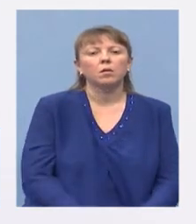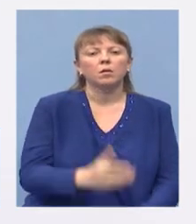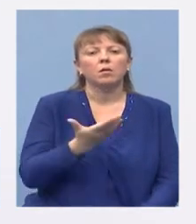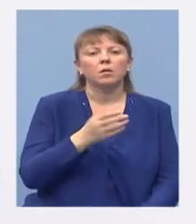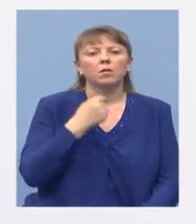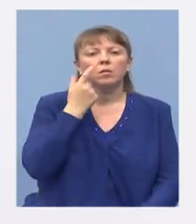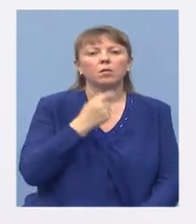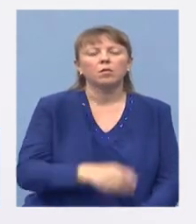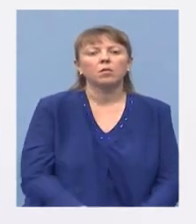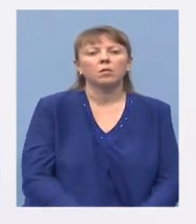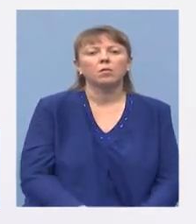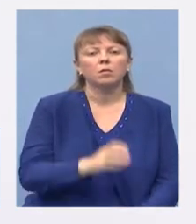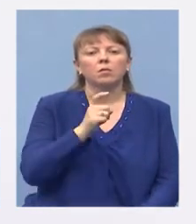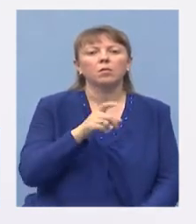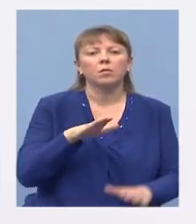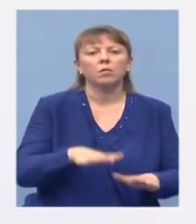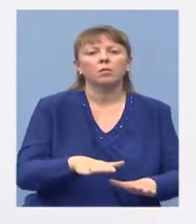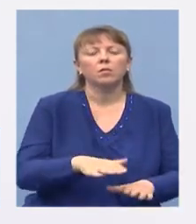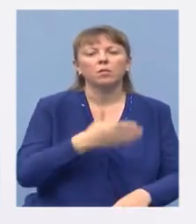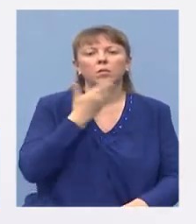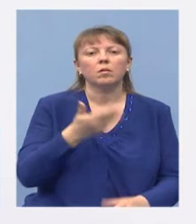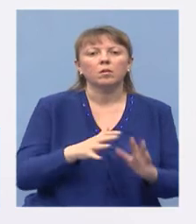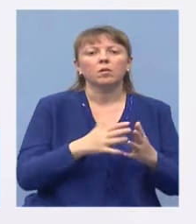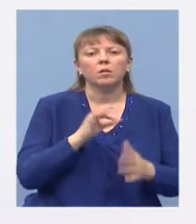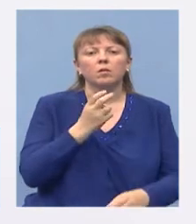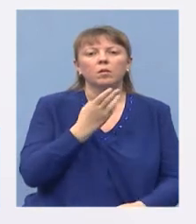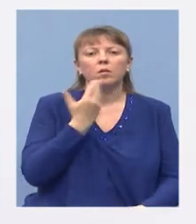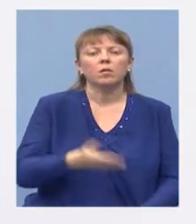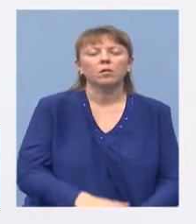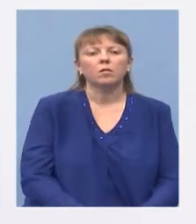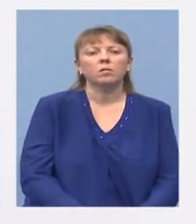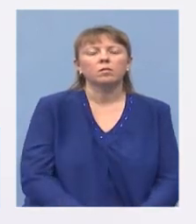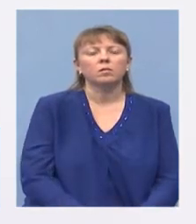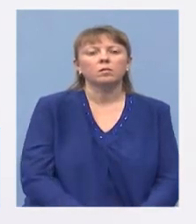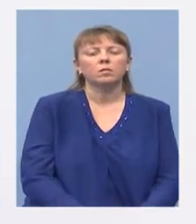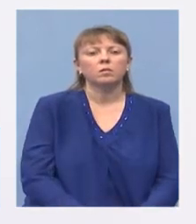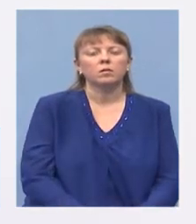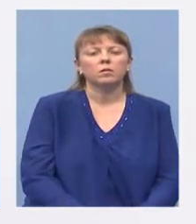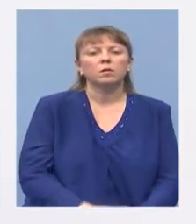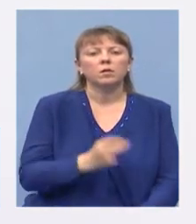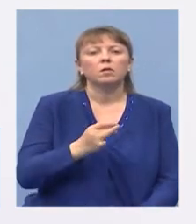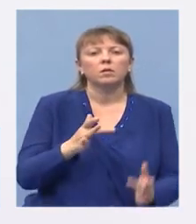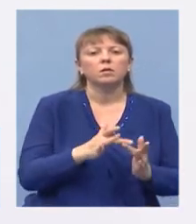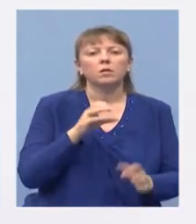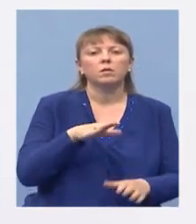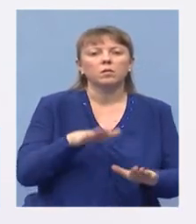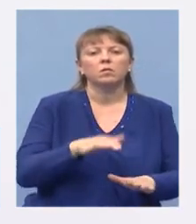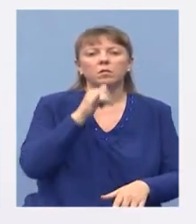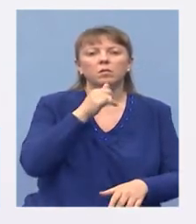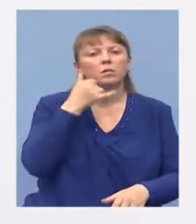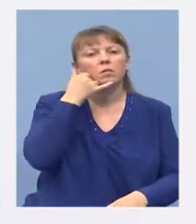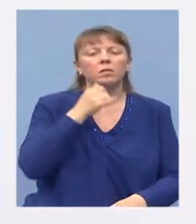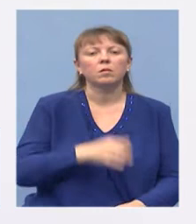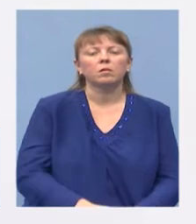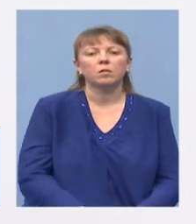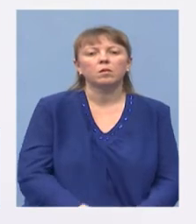ином сельском населенном пункте нет цона, то они могут также через сельский акимат вызвать мобильный цон